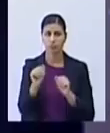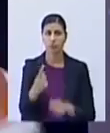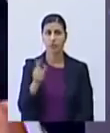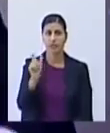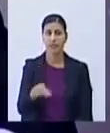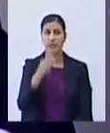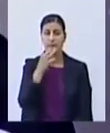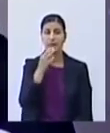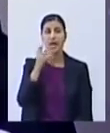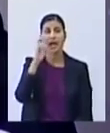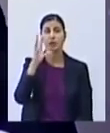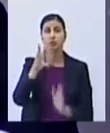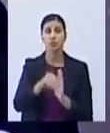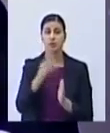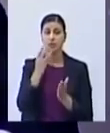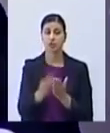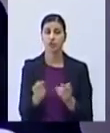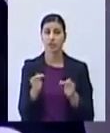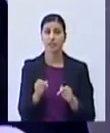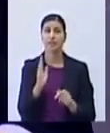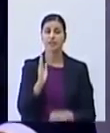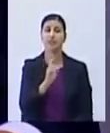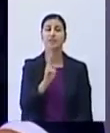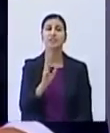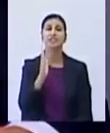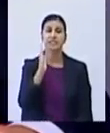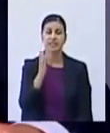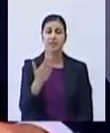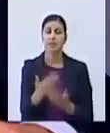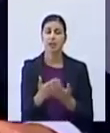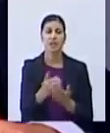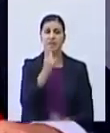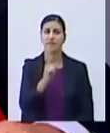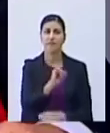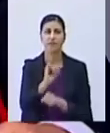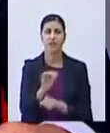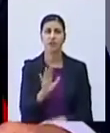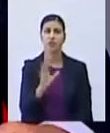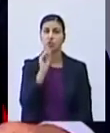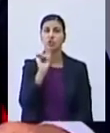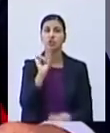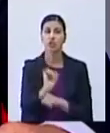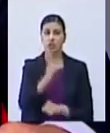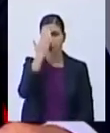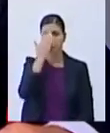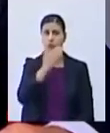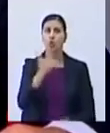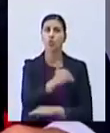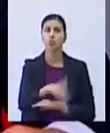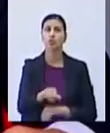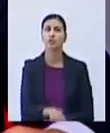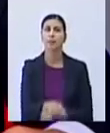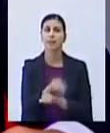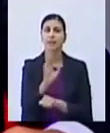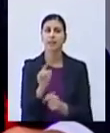Mere, helis tu plebași. Ce nu ikne bit? Scoai ikne bat. Tu vin zginda ipos. Am as vegar și acerep. Și acerep tu arab. Telimus a plebă. Cu ceași gabo odă, moi